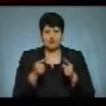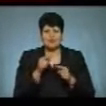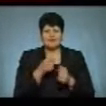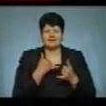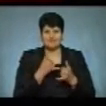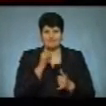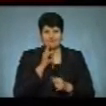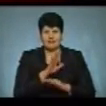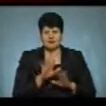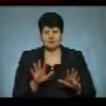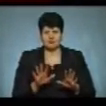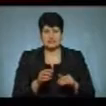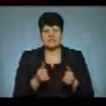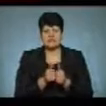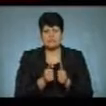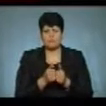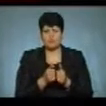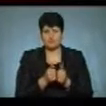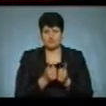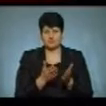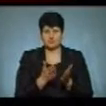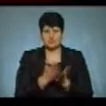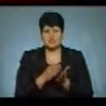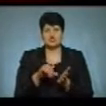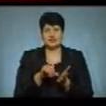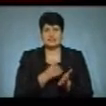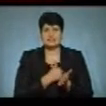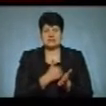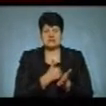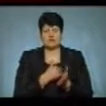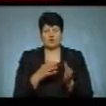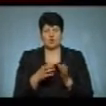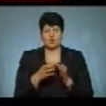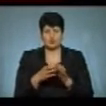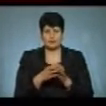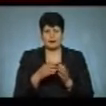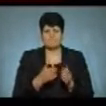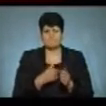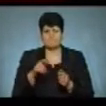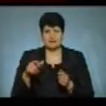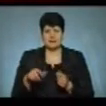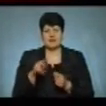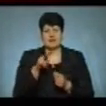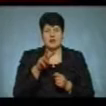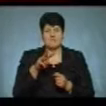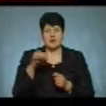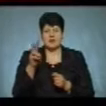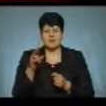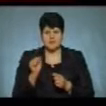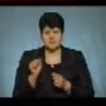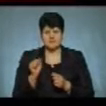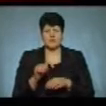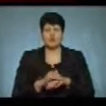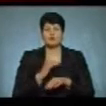незручності. Зараз поруч зі мною член ініціативної групи мешканців Лілія Майка. Лілію,